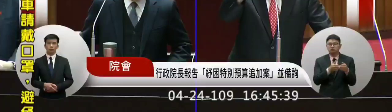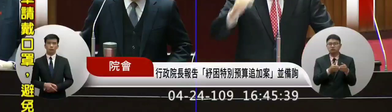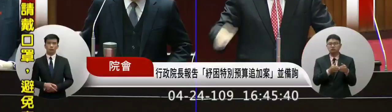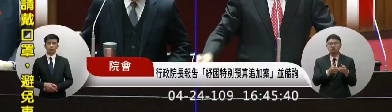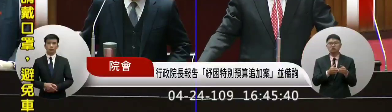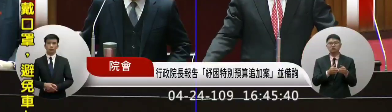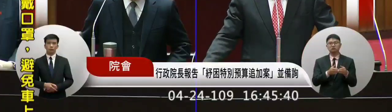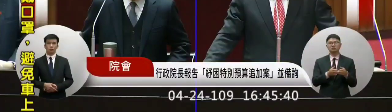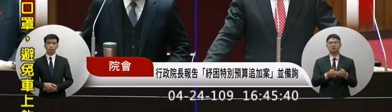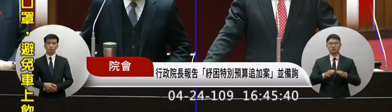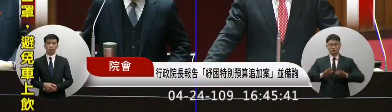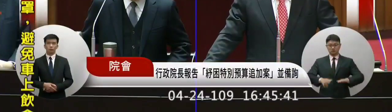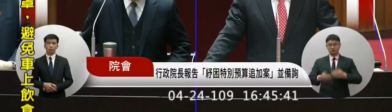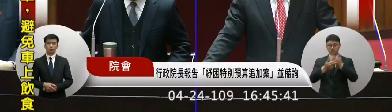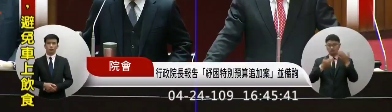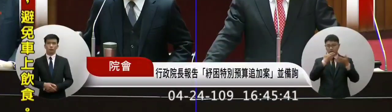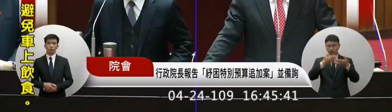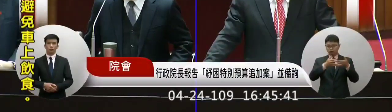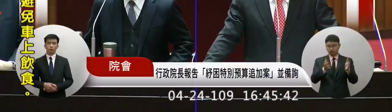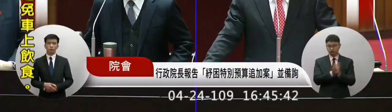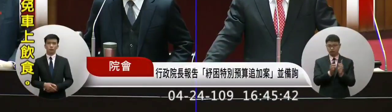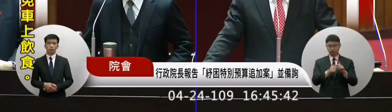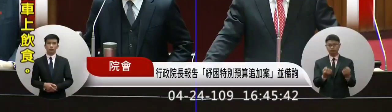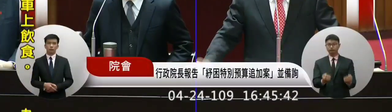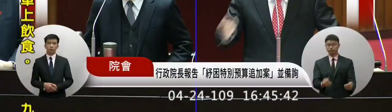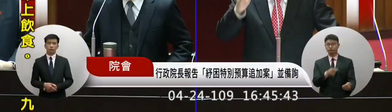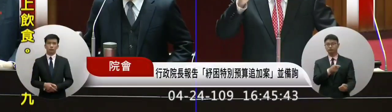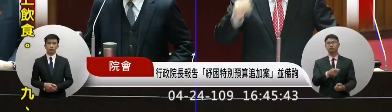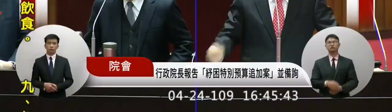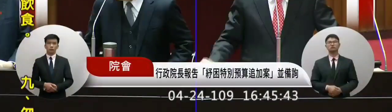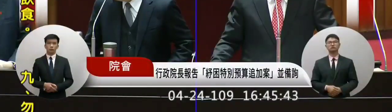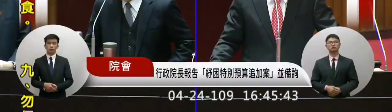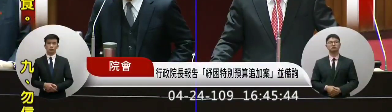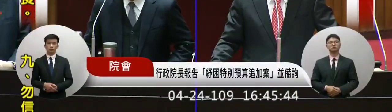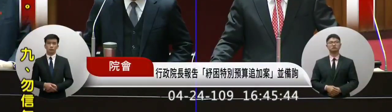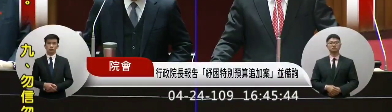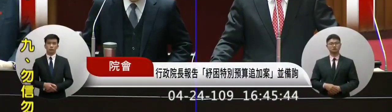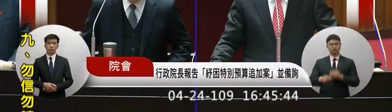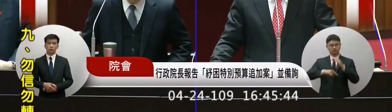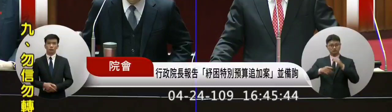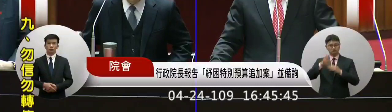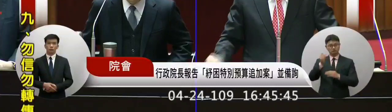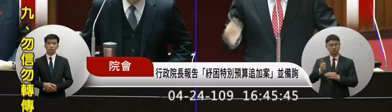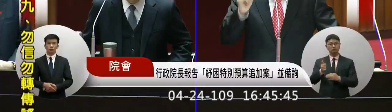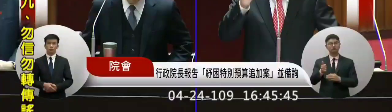我想今天我们卫福部也在这里，院长，